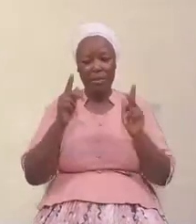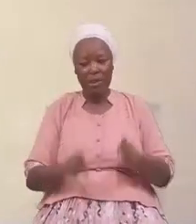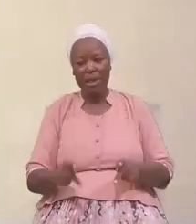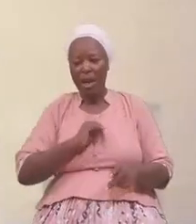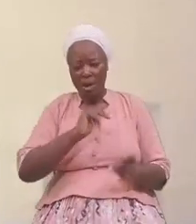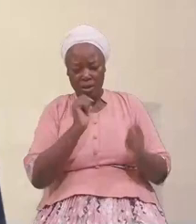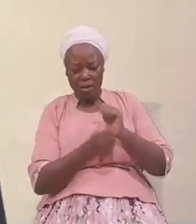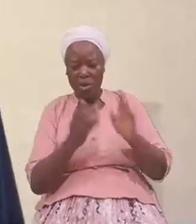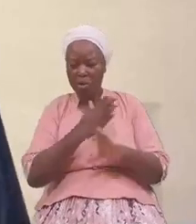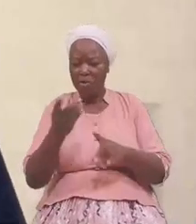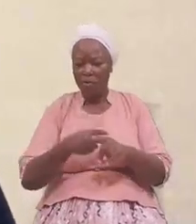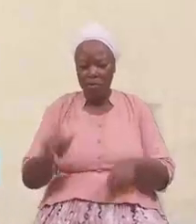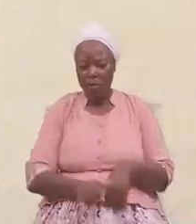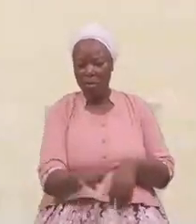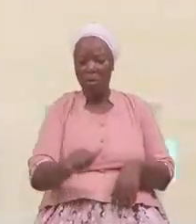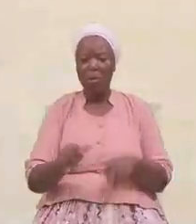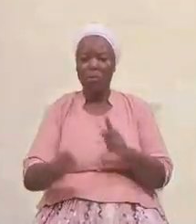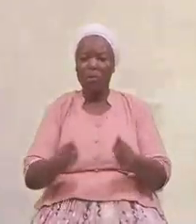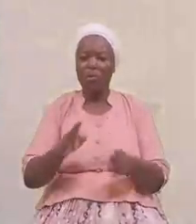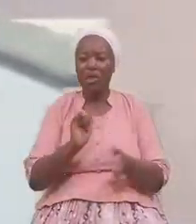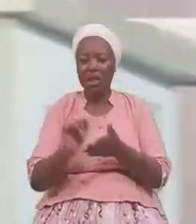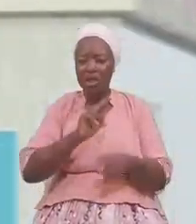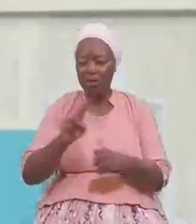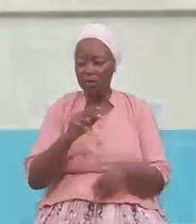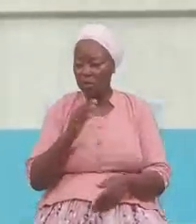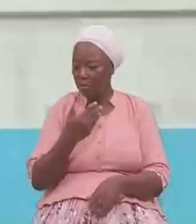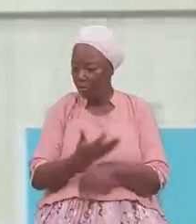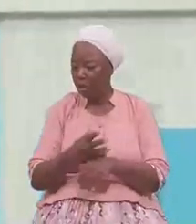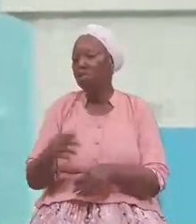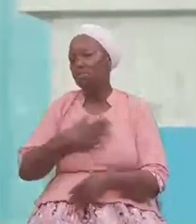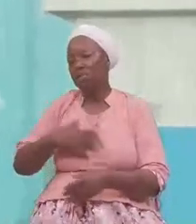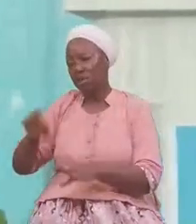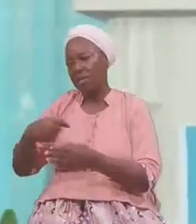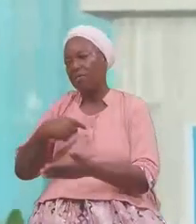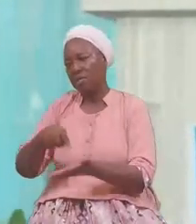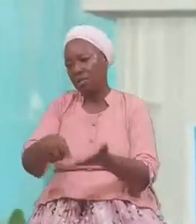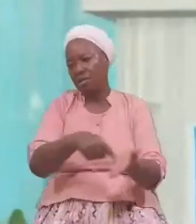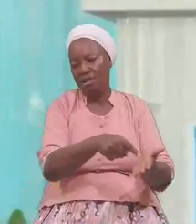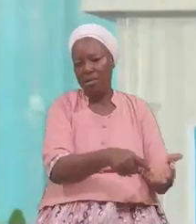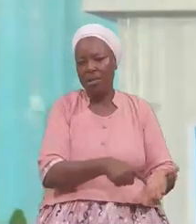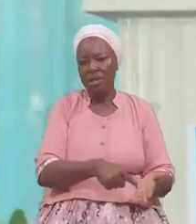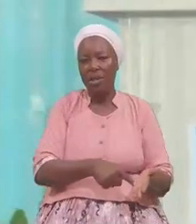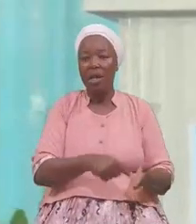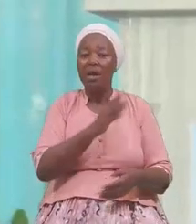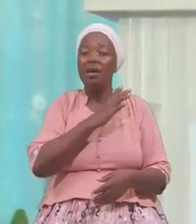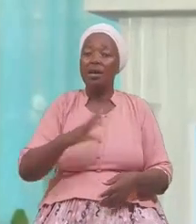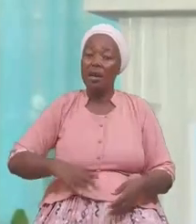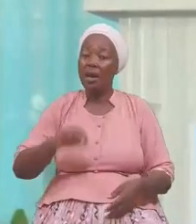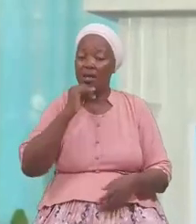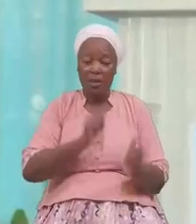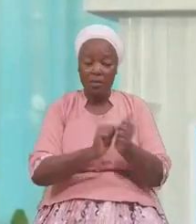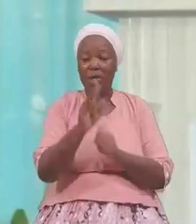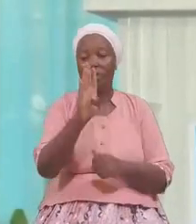communes auprès de qui je mendiais. Donne-moi ceci, donne-moi cela. Christ passe.